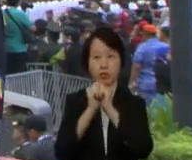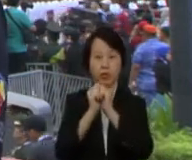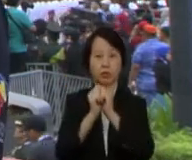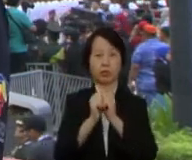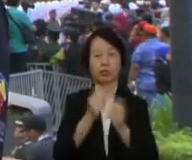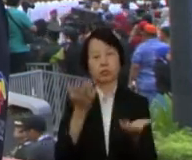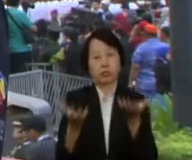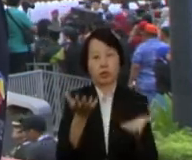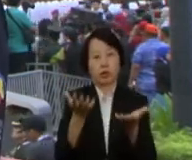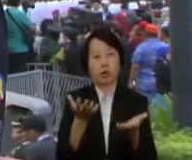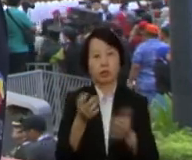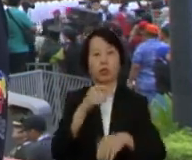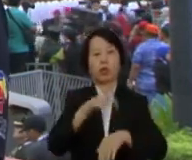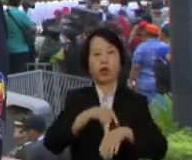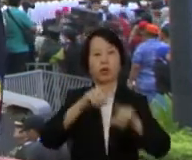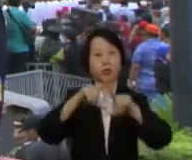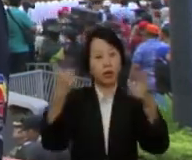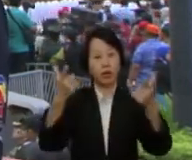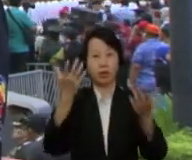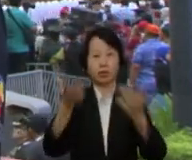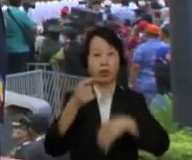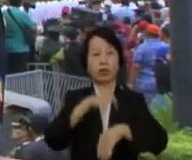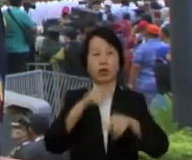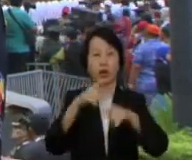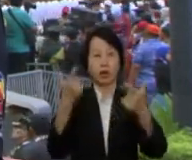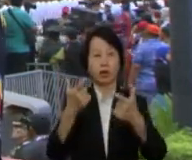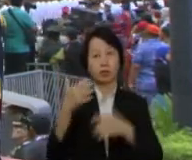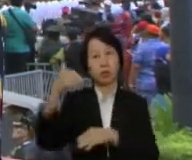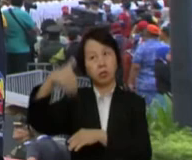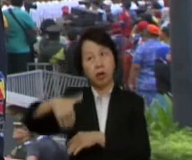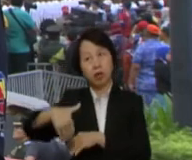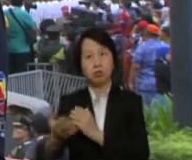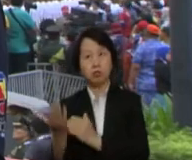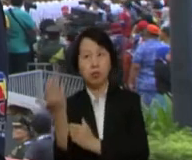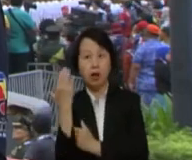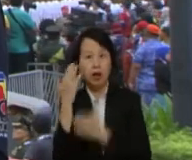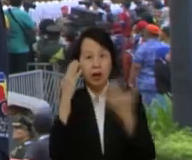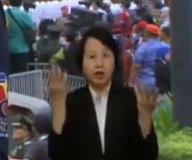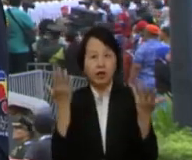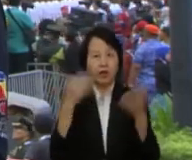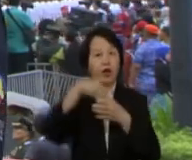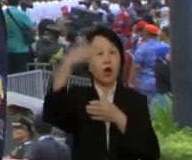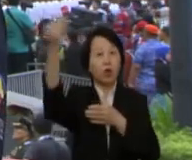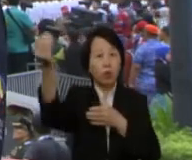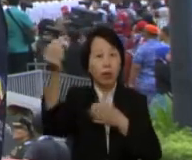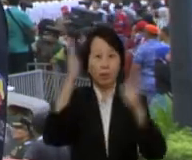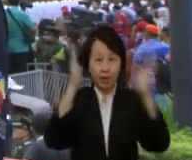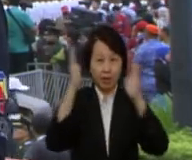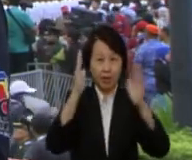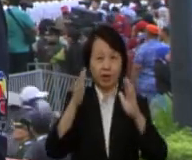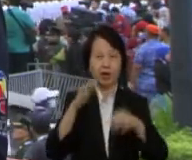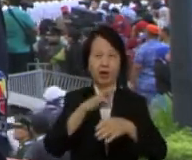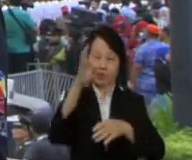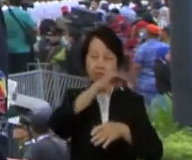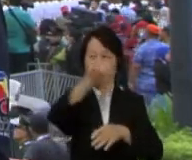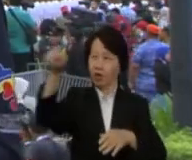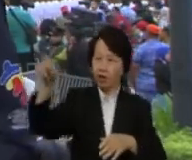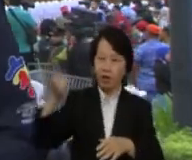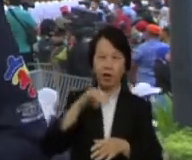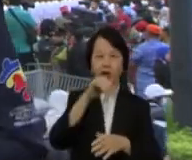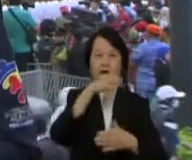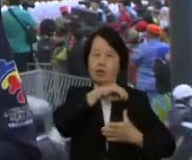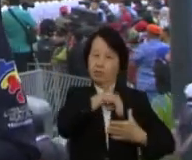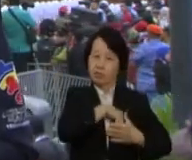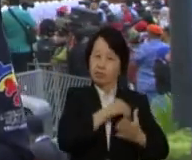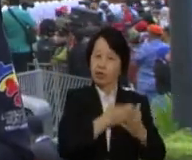kami. Mungkin waktu yang berbeza. Waktu yang berbeza. Ada yang menjaga malam, awal pagi. Ya, di luar negara. Tetapi saya rasa semangat itu di mana-mana saja akan tetap tersemai